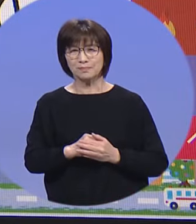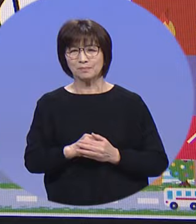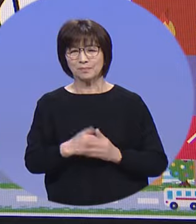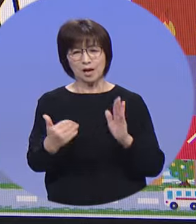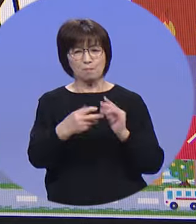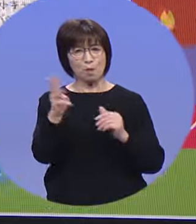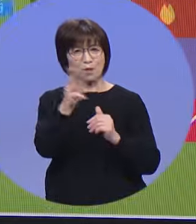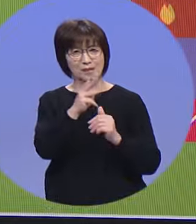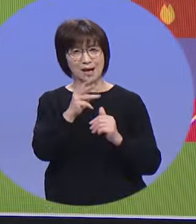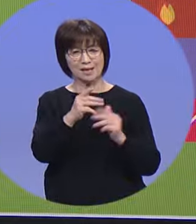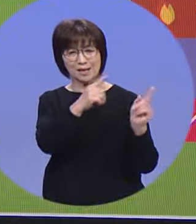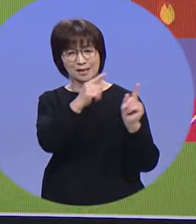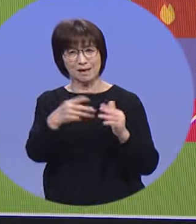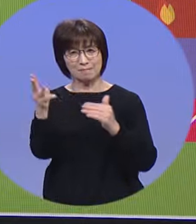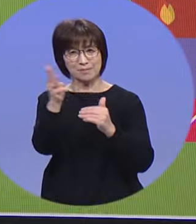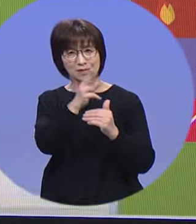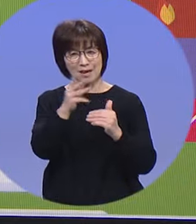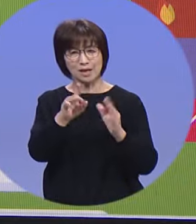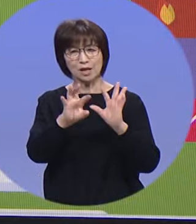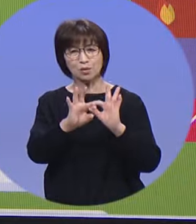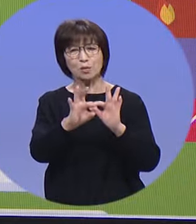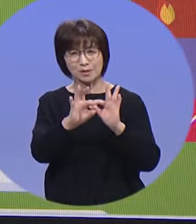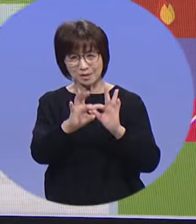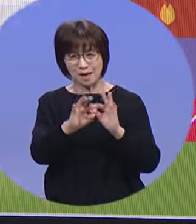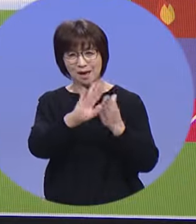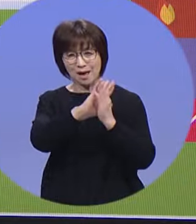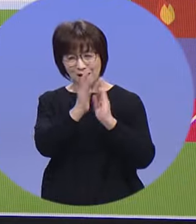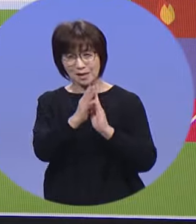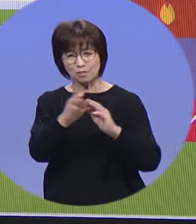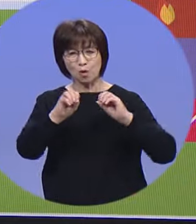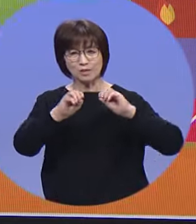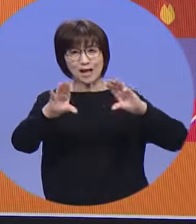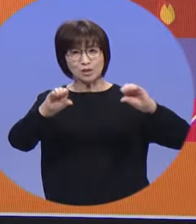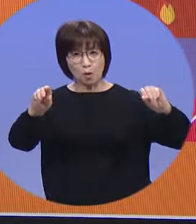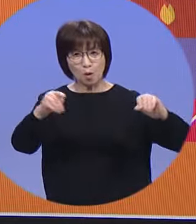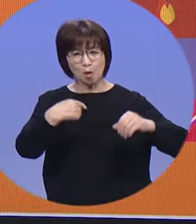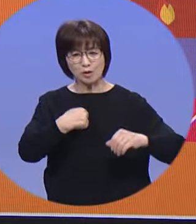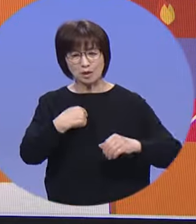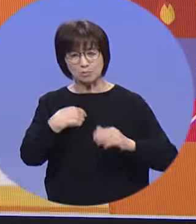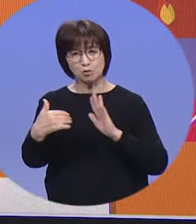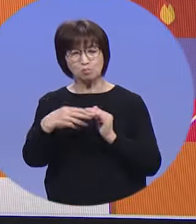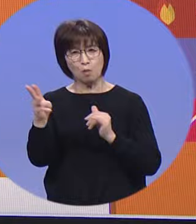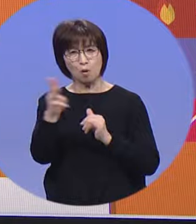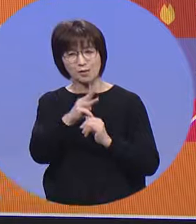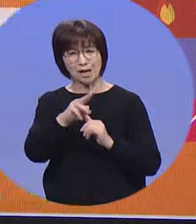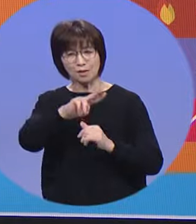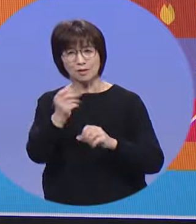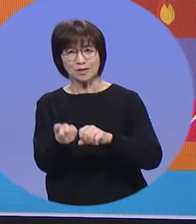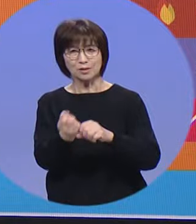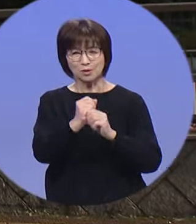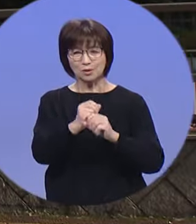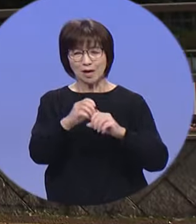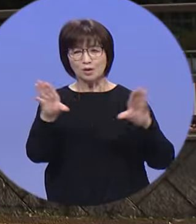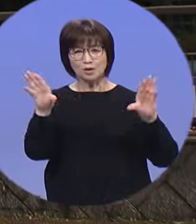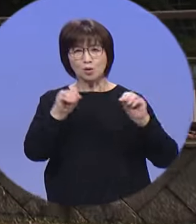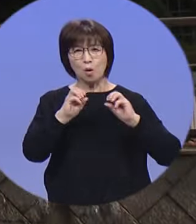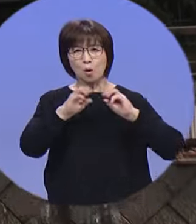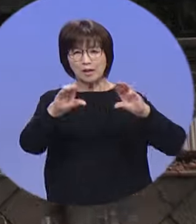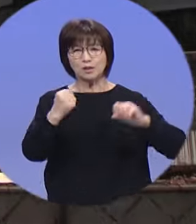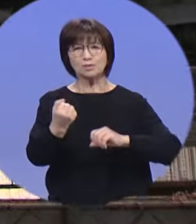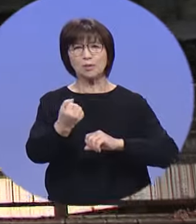防災・減災対策として、県の防災啓発サイト自分防災のリニューアルによる情報発信の強